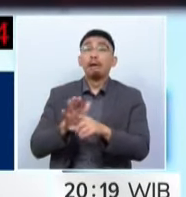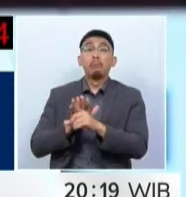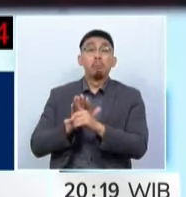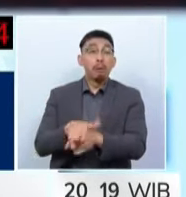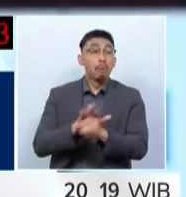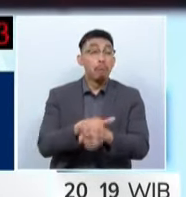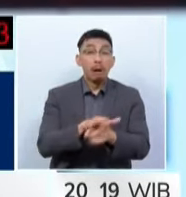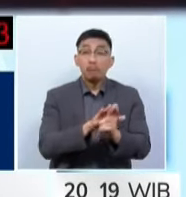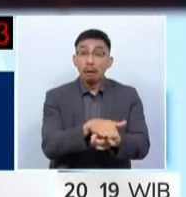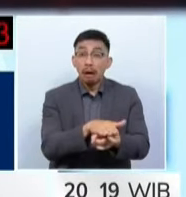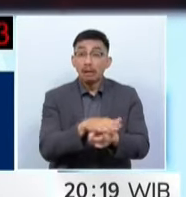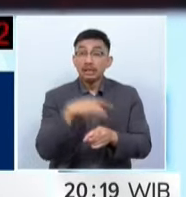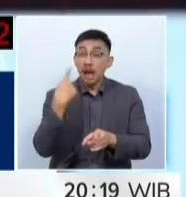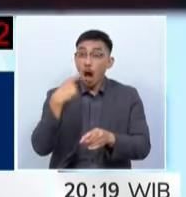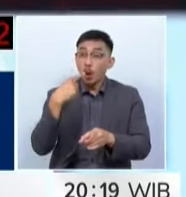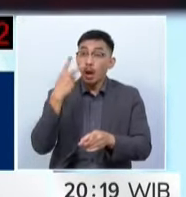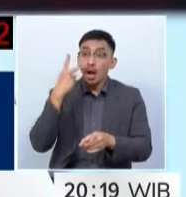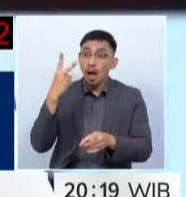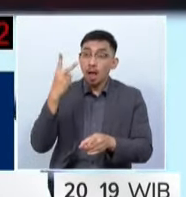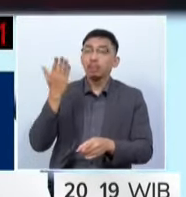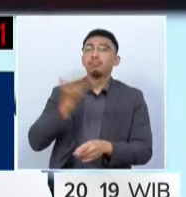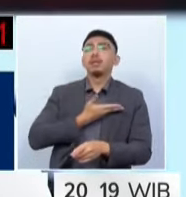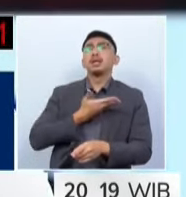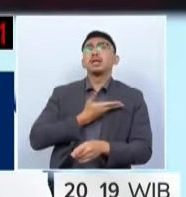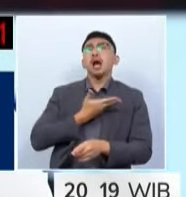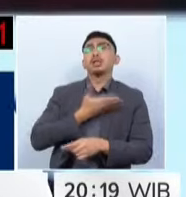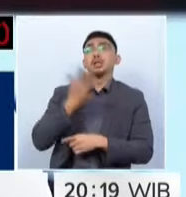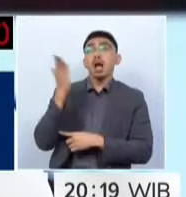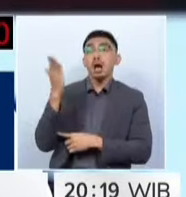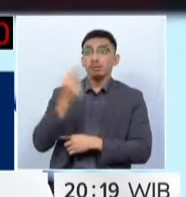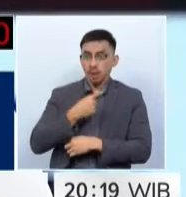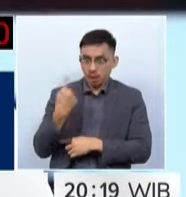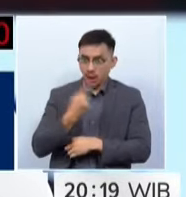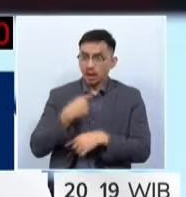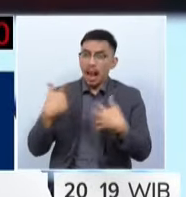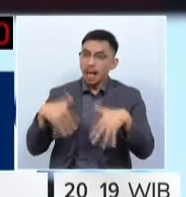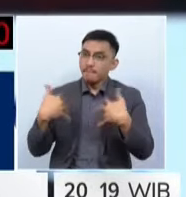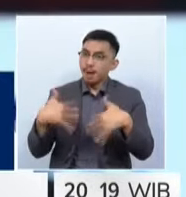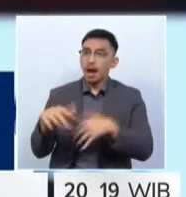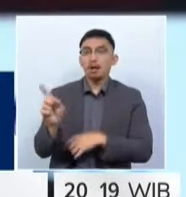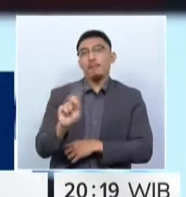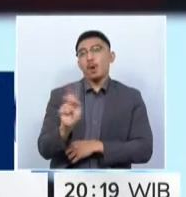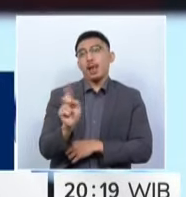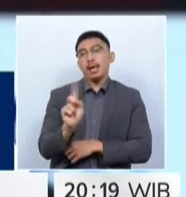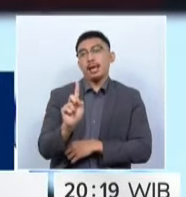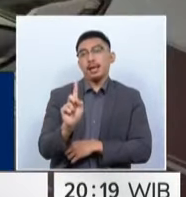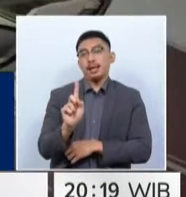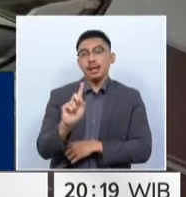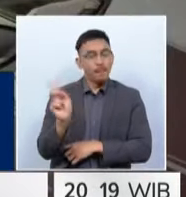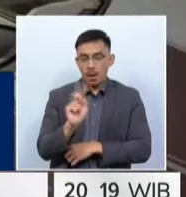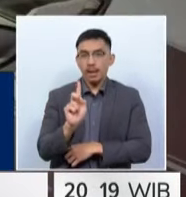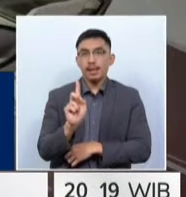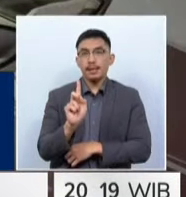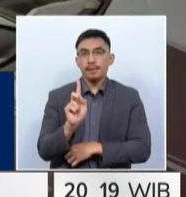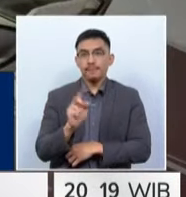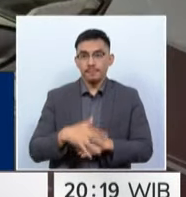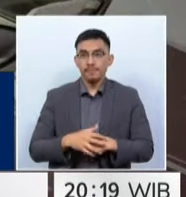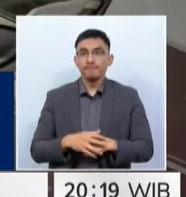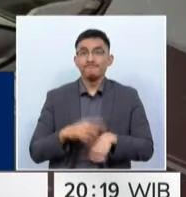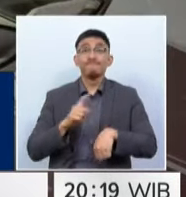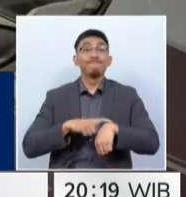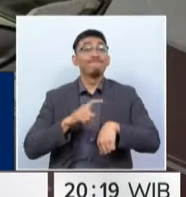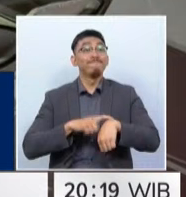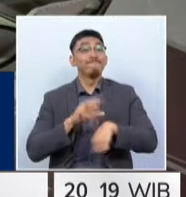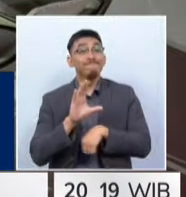terjadi di Gaza kita tidak boleh lemah kita tidak boleh baik waktu habis waktu habis Pak